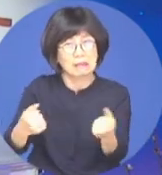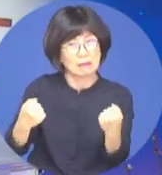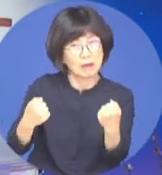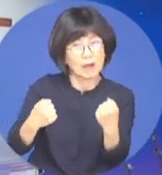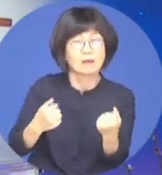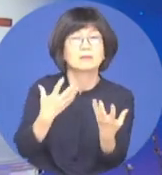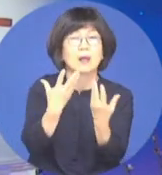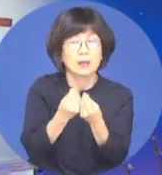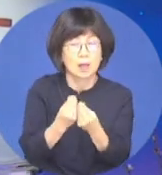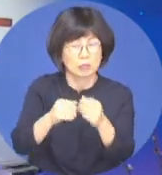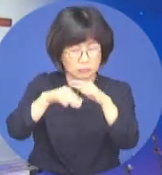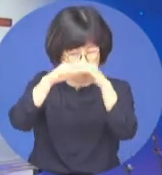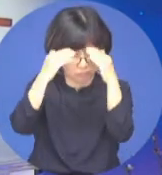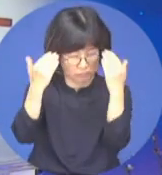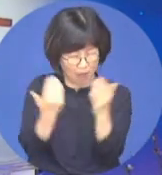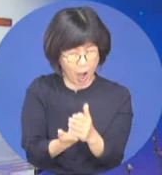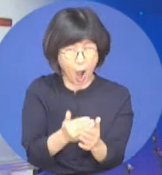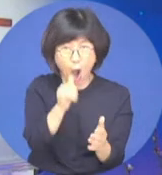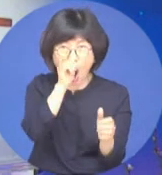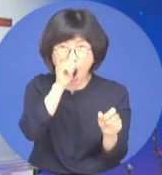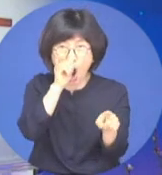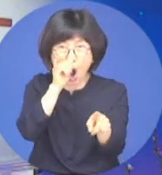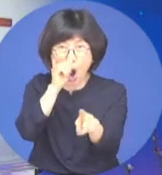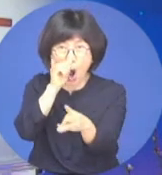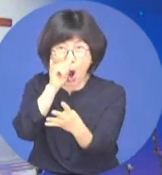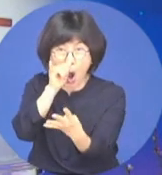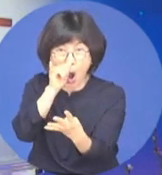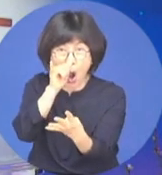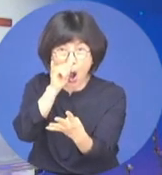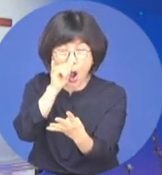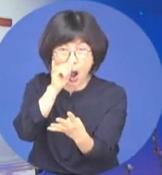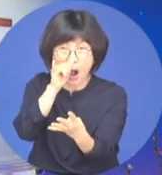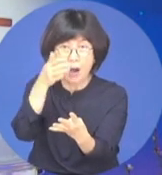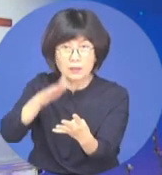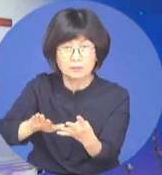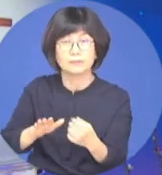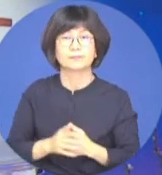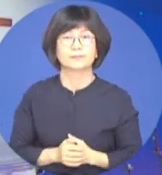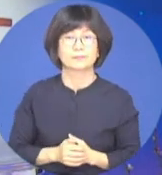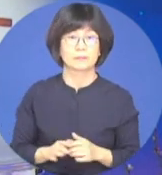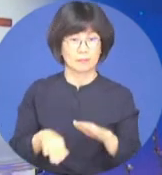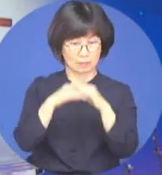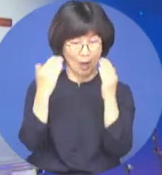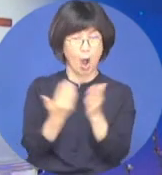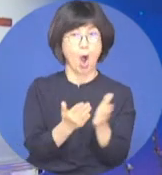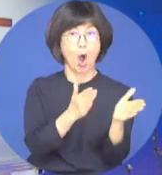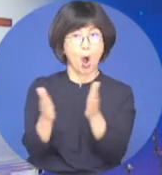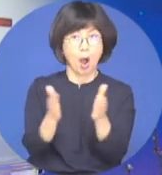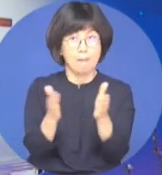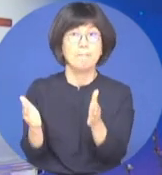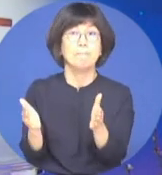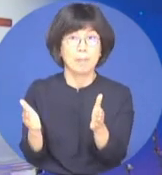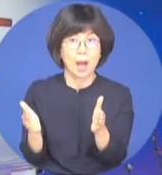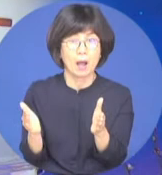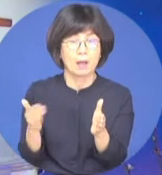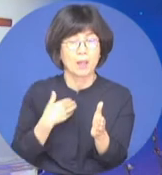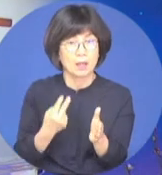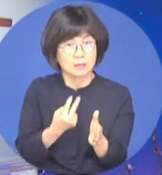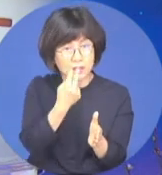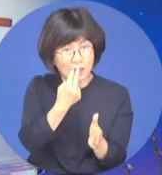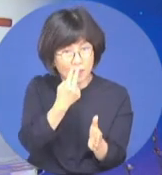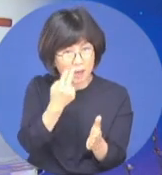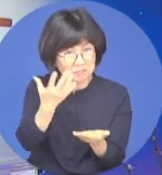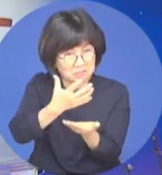뭐 모든 게 다 있다 칩시다. 그런데 여러분 그 다 갖춰놓고 내가 너의 생명은